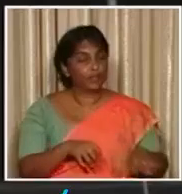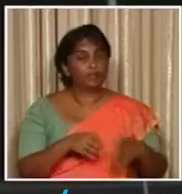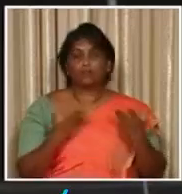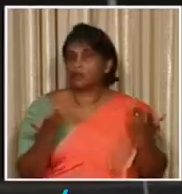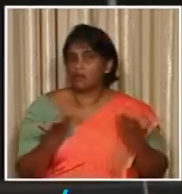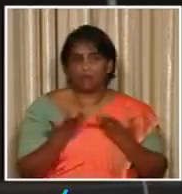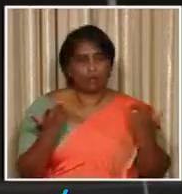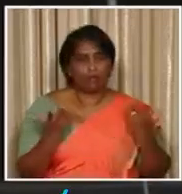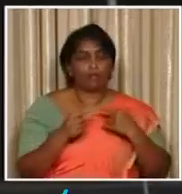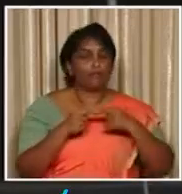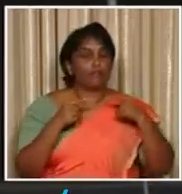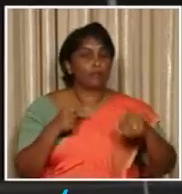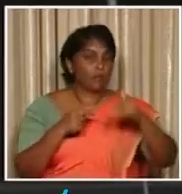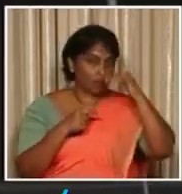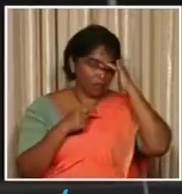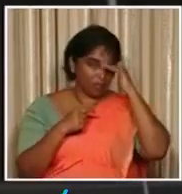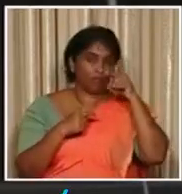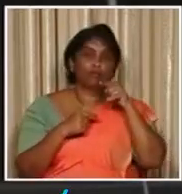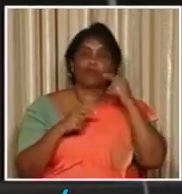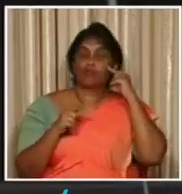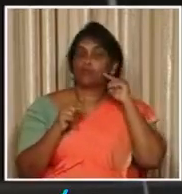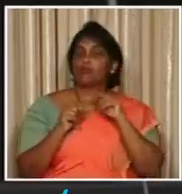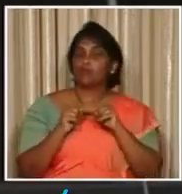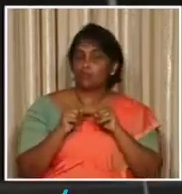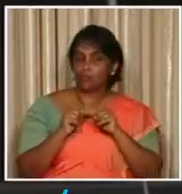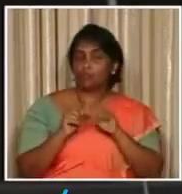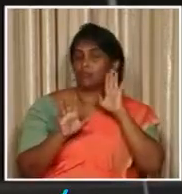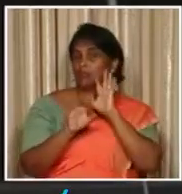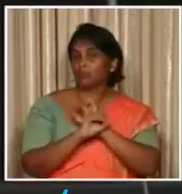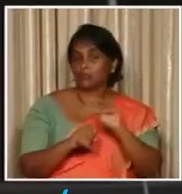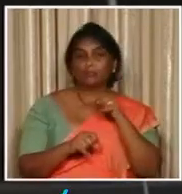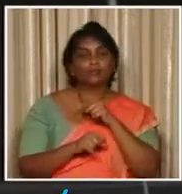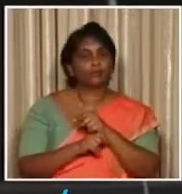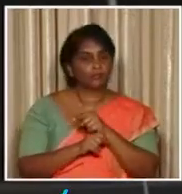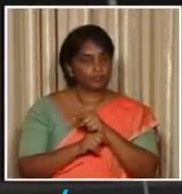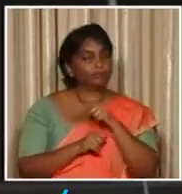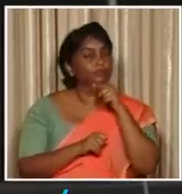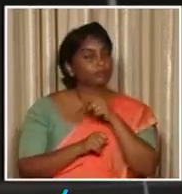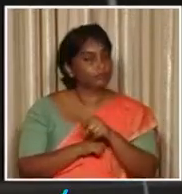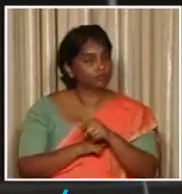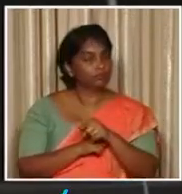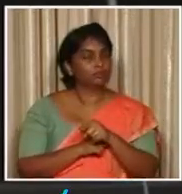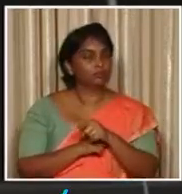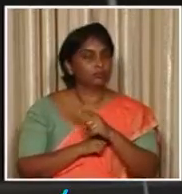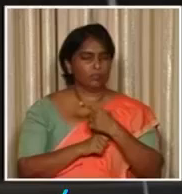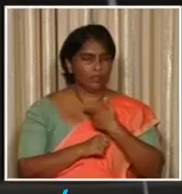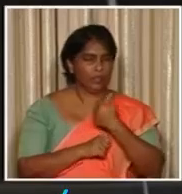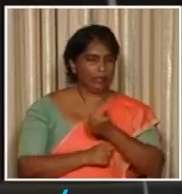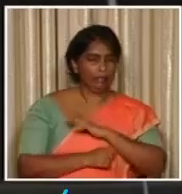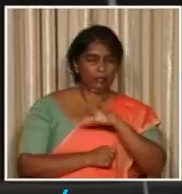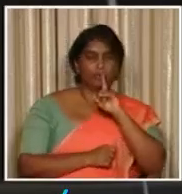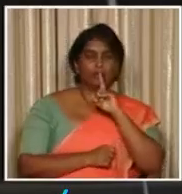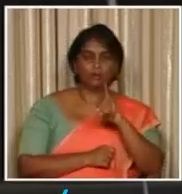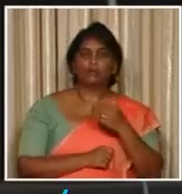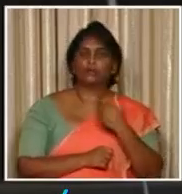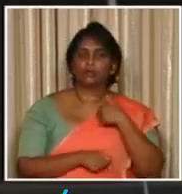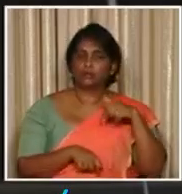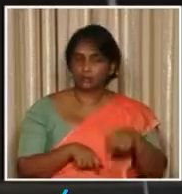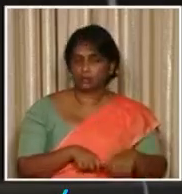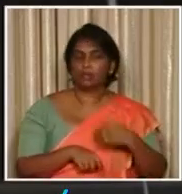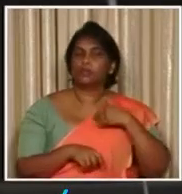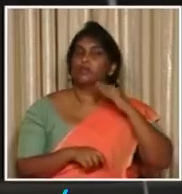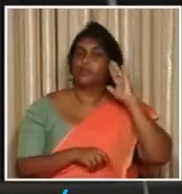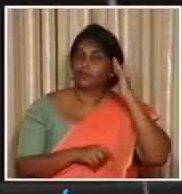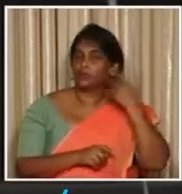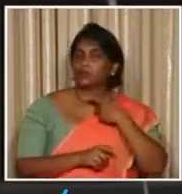නැහැ. විපක්ෂ නායකතුමා ඒ පිළිබඳව ප්‍රකාශ කරාට ඒ අප්‍රසාදය ප්‍රකාශ කරා. අපි මේ වෙලාවේදී